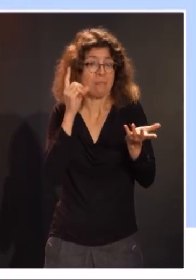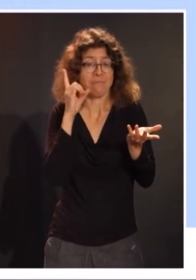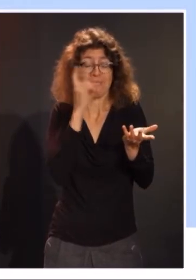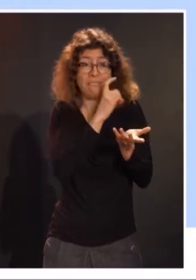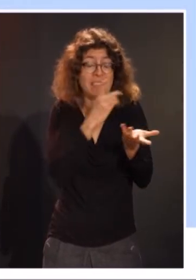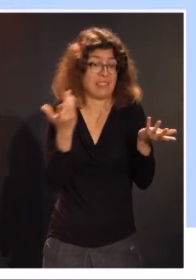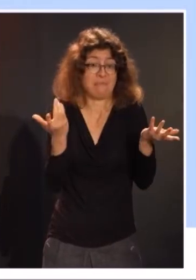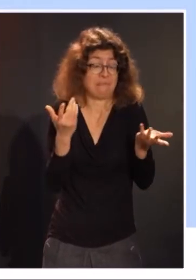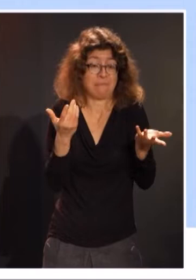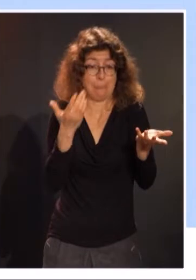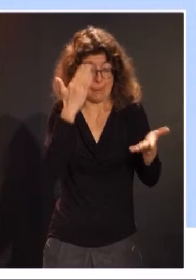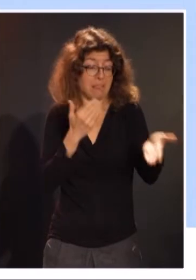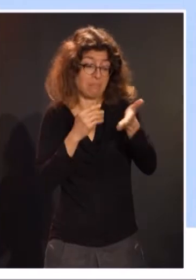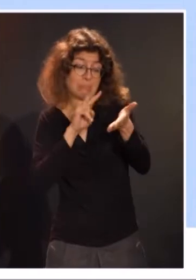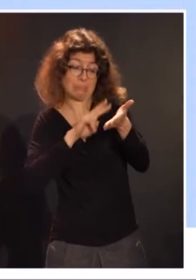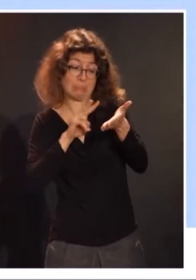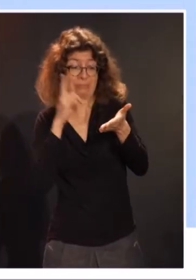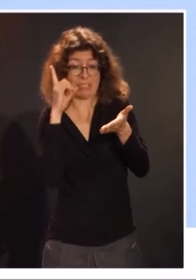Donc là,